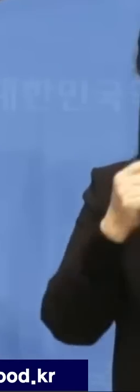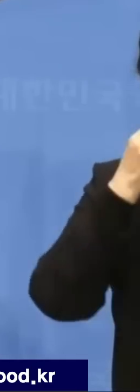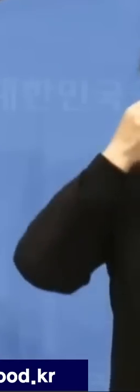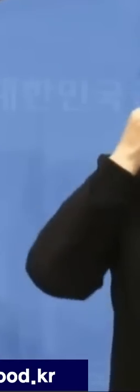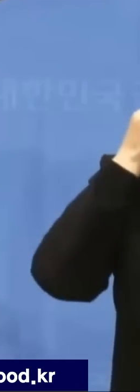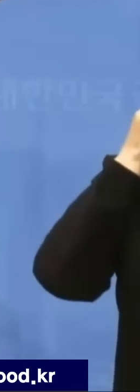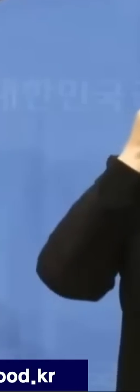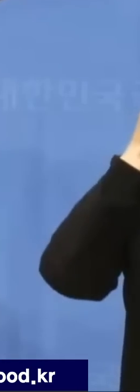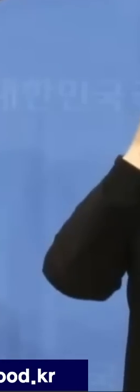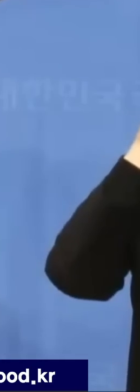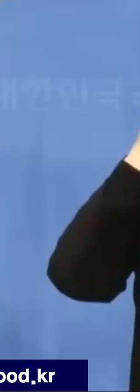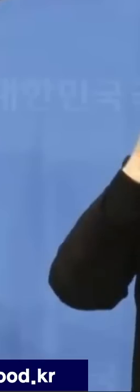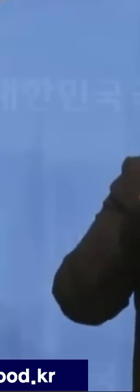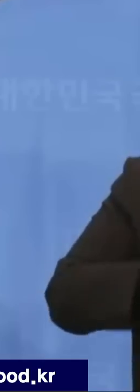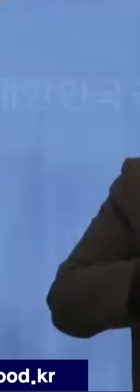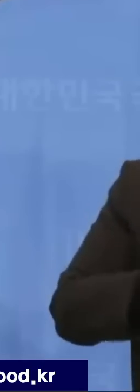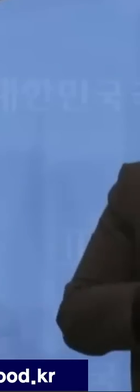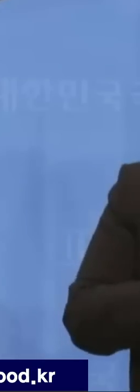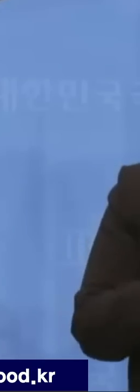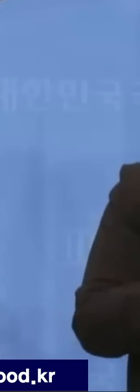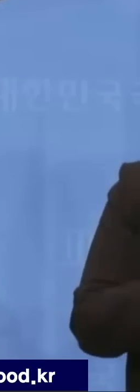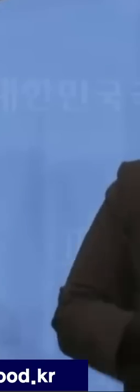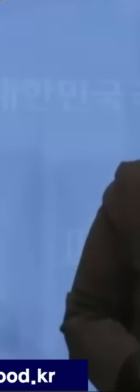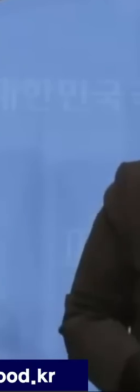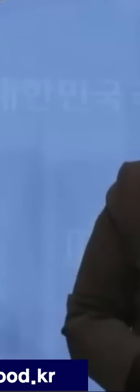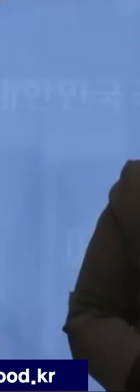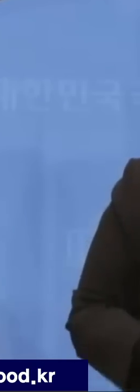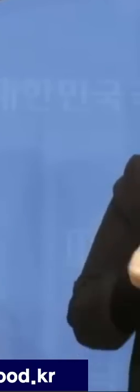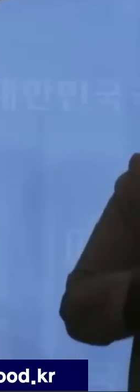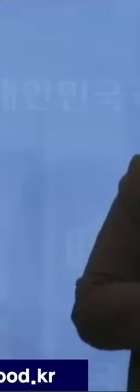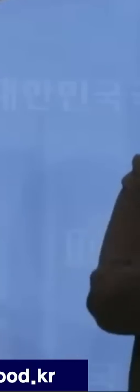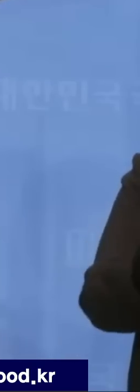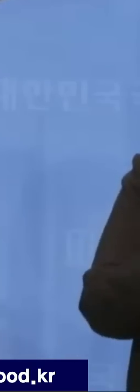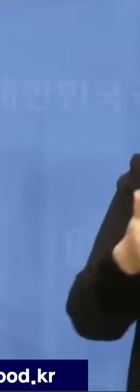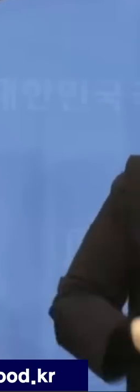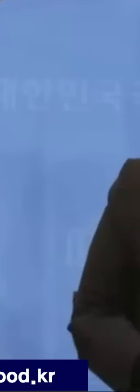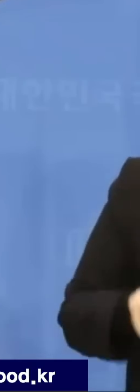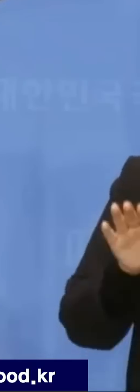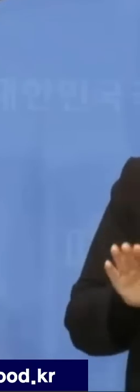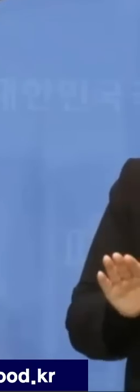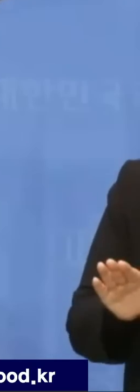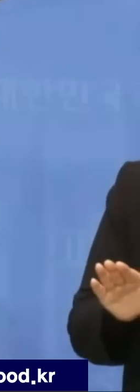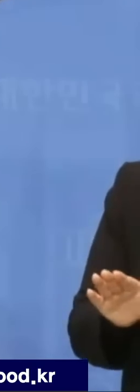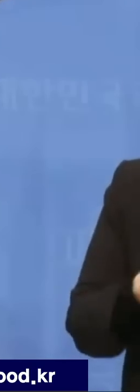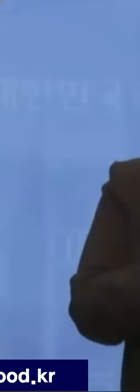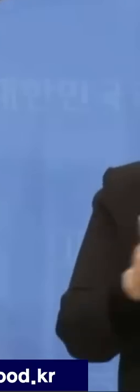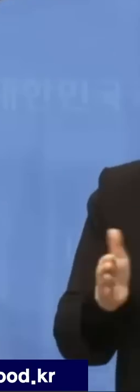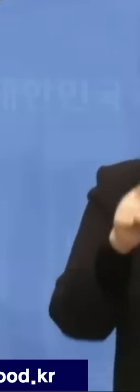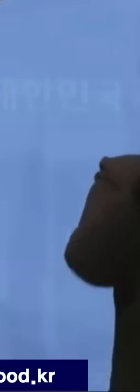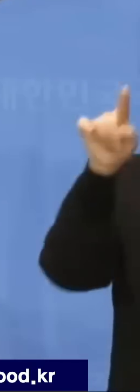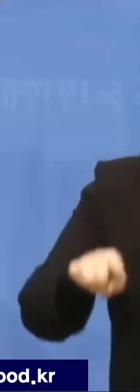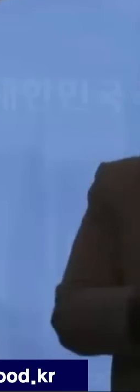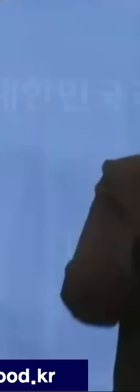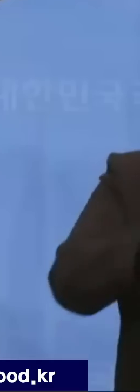것이라는 것을 아셔야 될 것 같습니다. 그런 의미에서 오늘 준비한